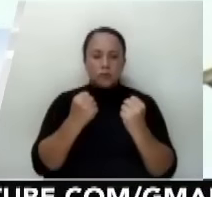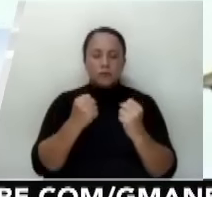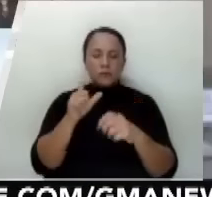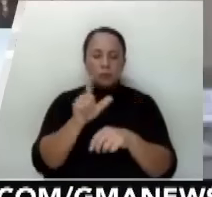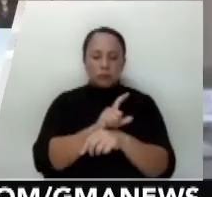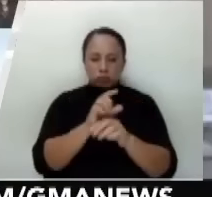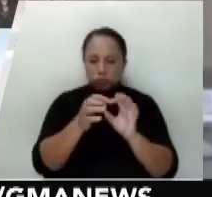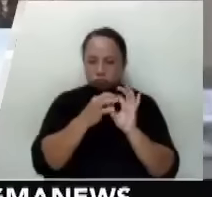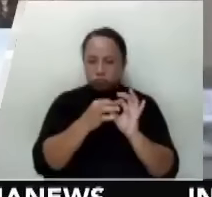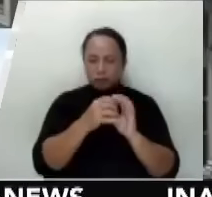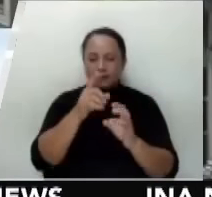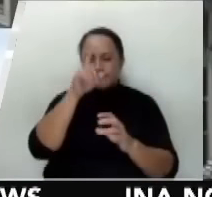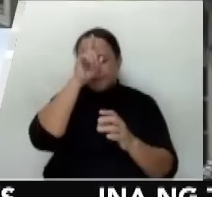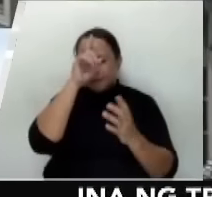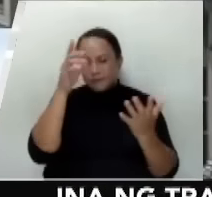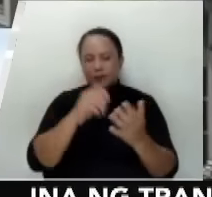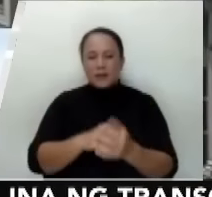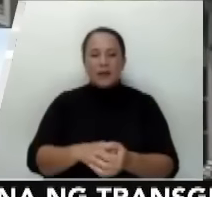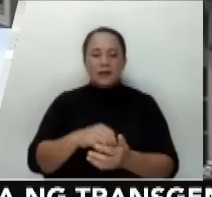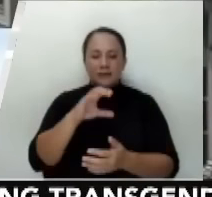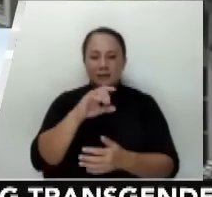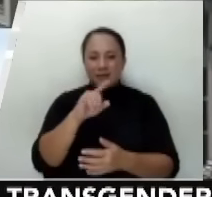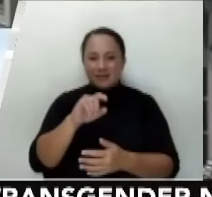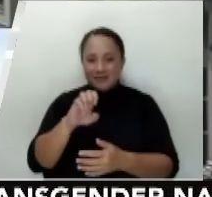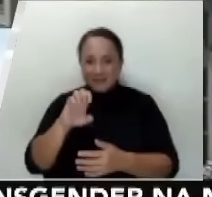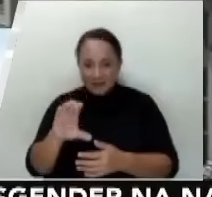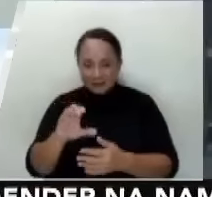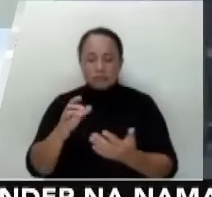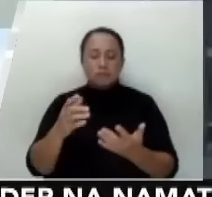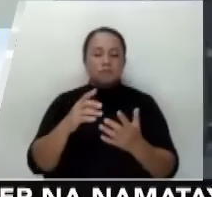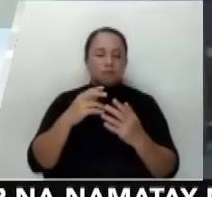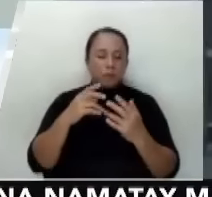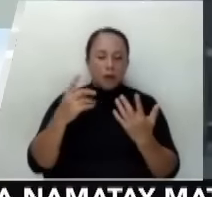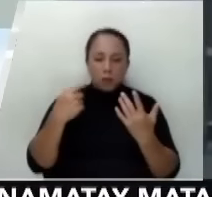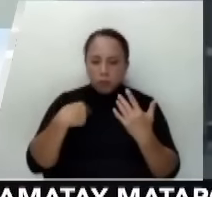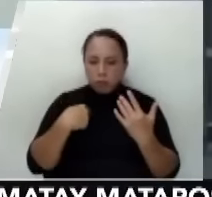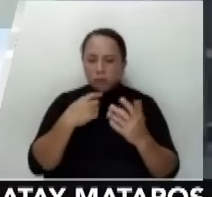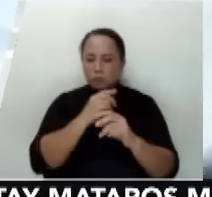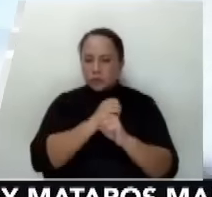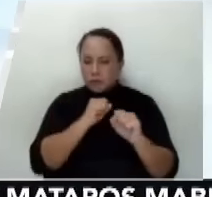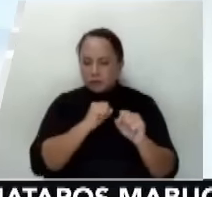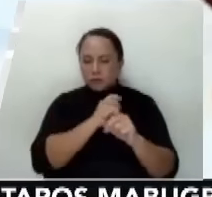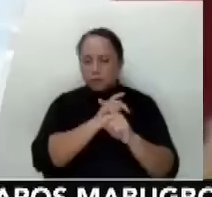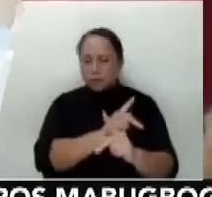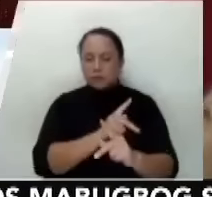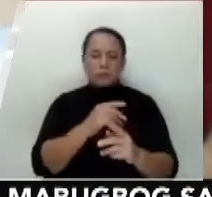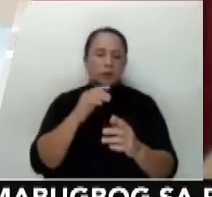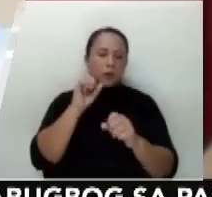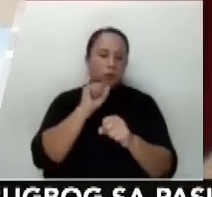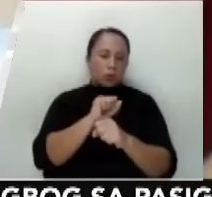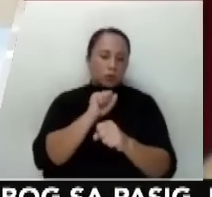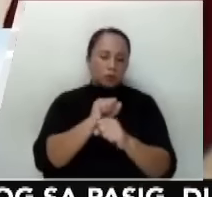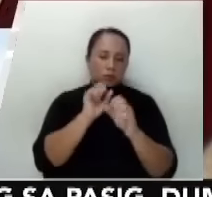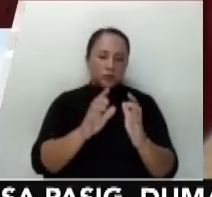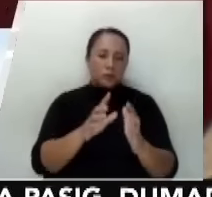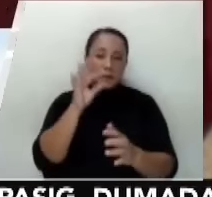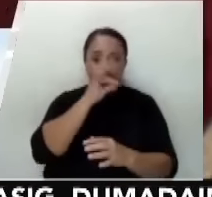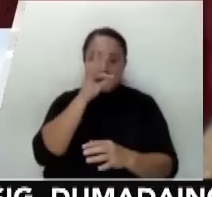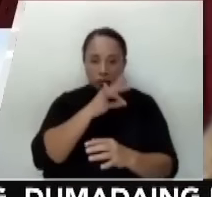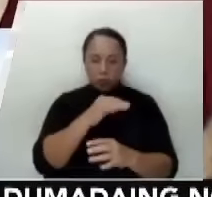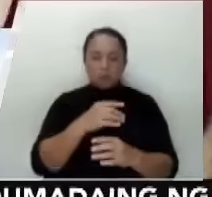bansang Germany at Czech Republic at pagbibigay ng prioridad sa proteksyon ng karapatan ng mga manggagawang Pilipino. Gagamitin din daw ng Pangulo ang pagkakataon